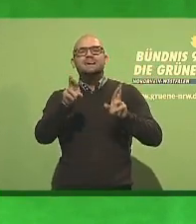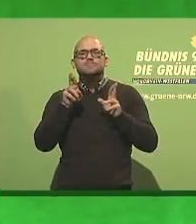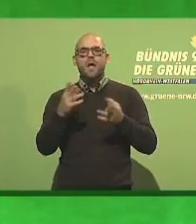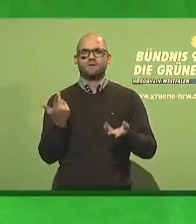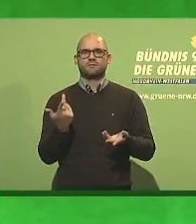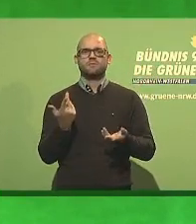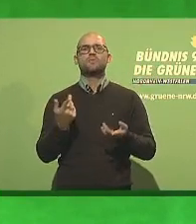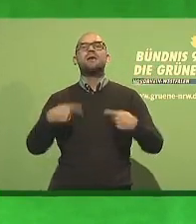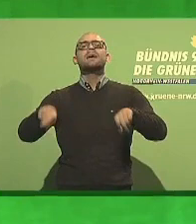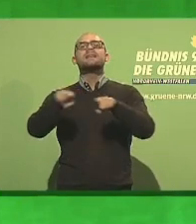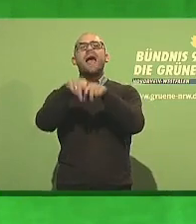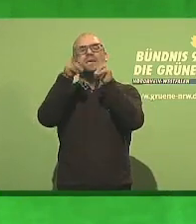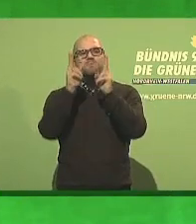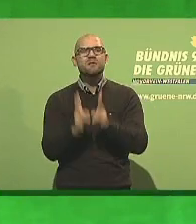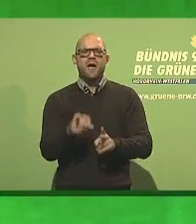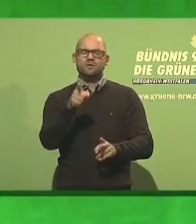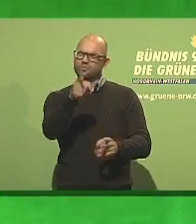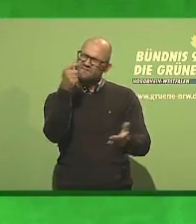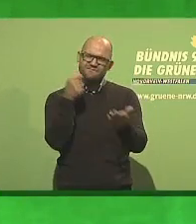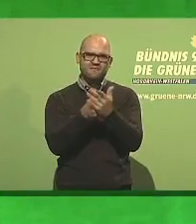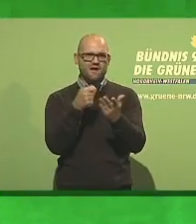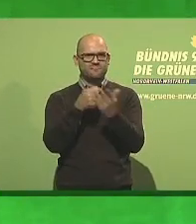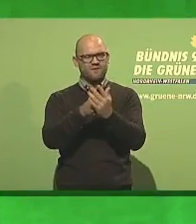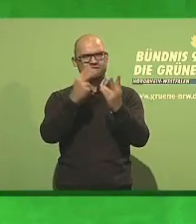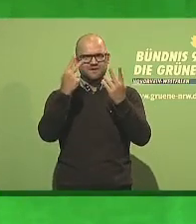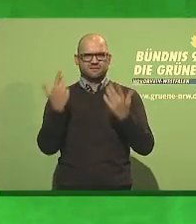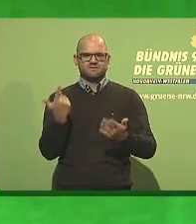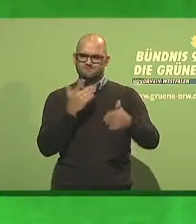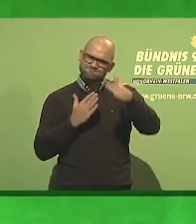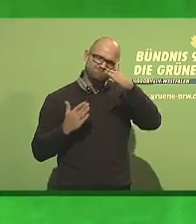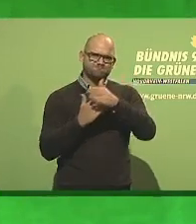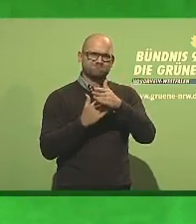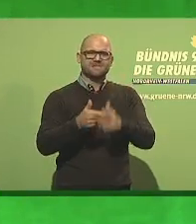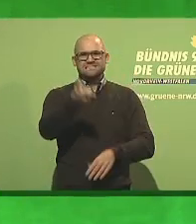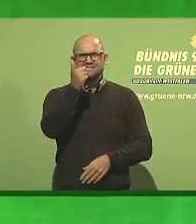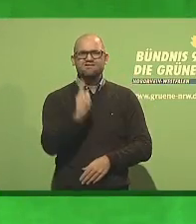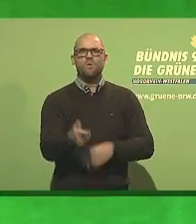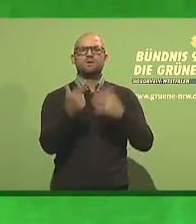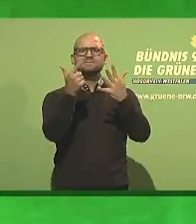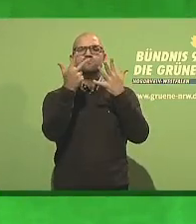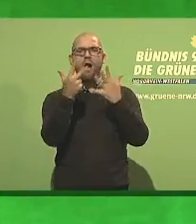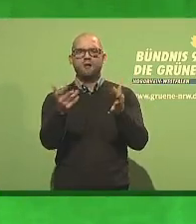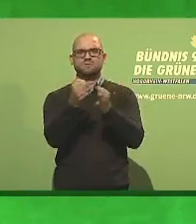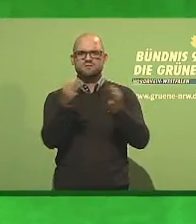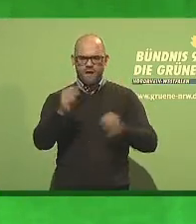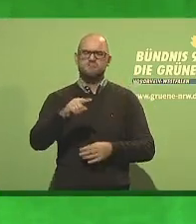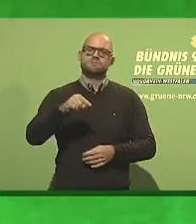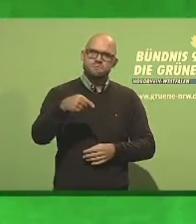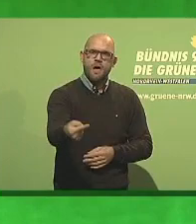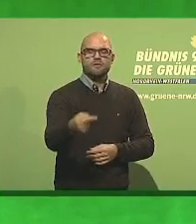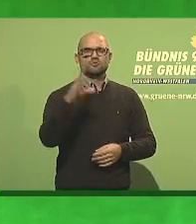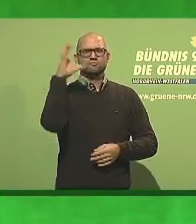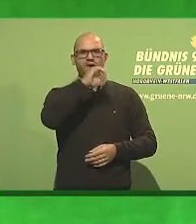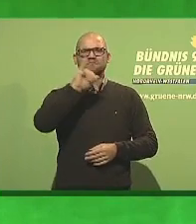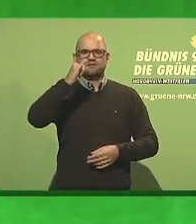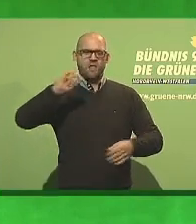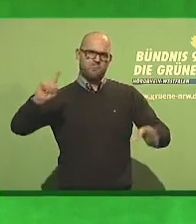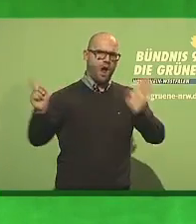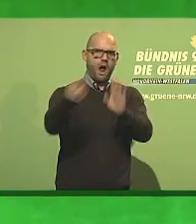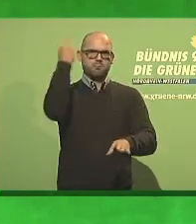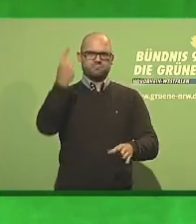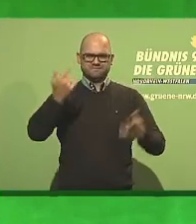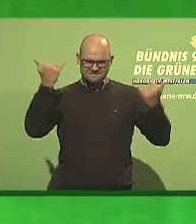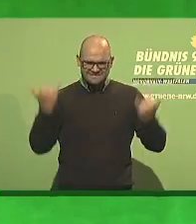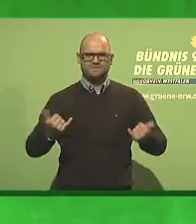Gleichberechtigung großschreibt. Maximal noch 287 Tage, dann ist Schluss mit Schwarz-Gelb. Jetzt geht's